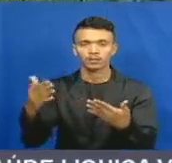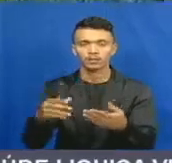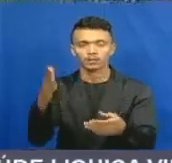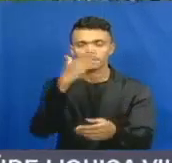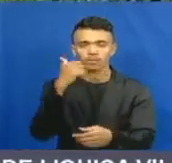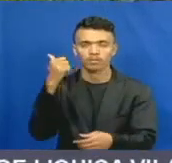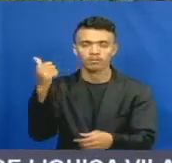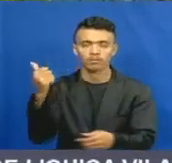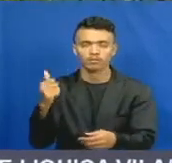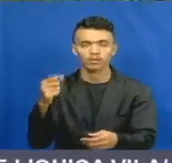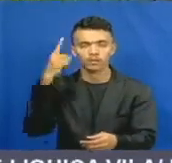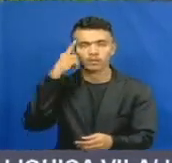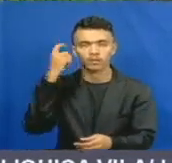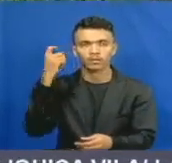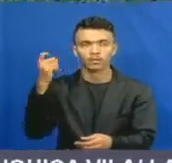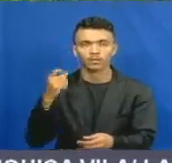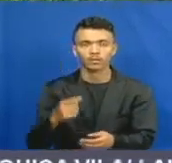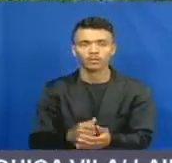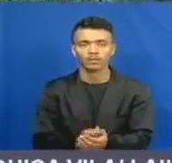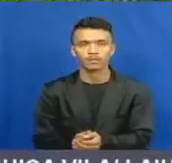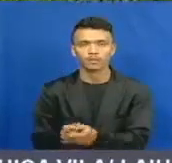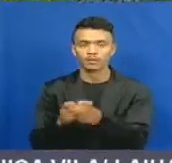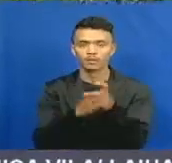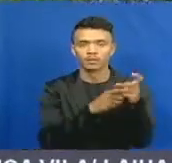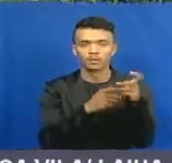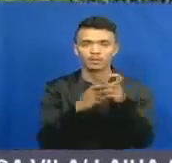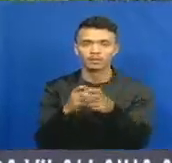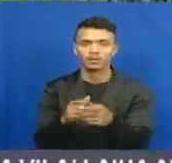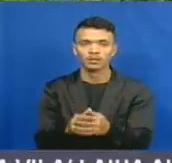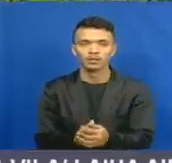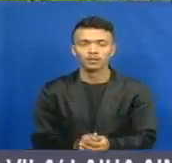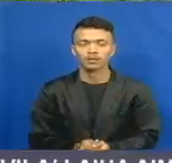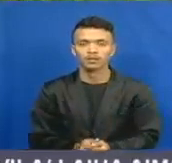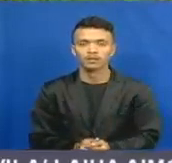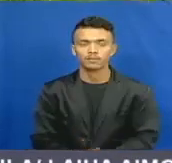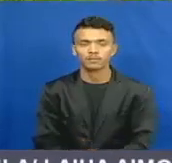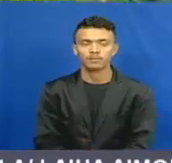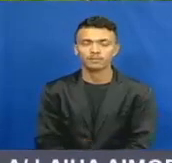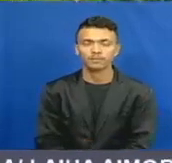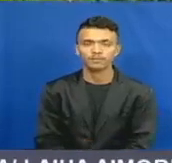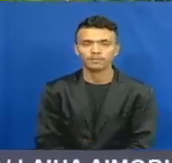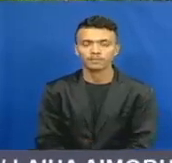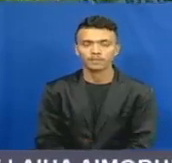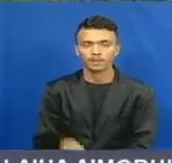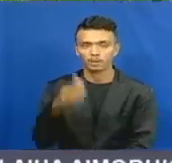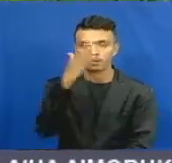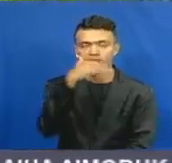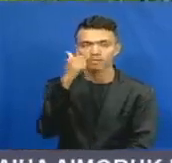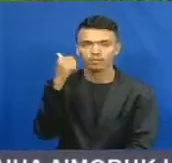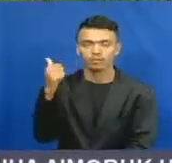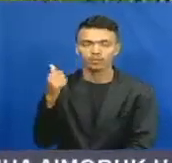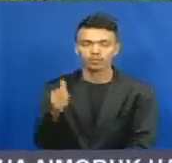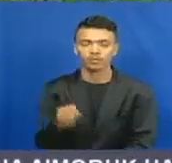kapas tambah lihat-lihat dan saya ingin saya ingin kokel buat tutup lihat kini bukan tuh serne libre. Mesin ini saya kapas lagi lah. Nih